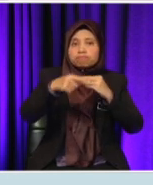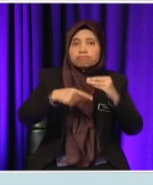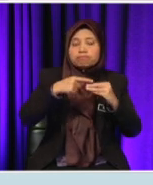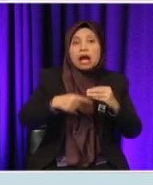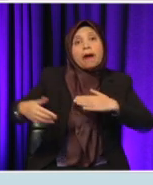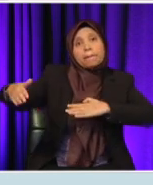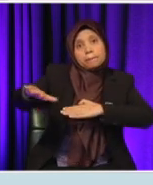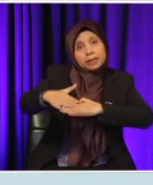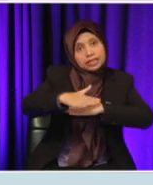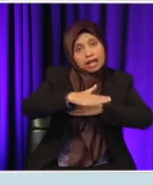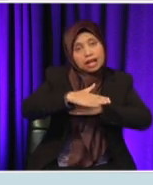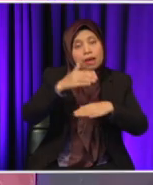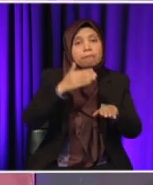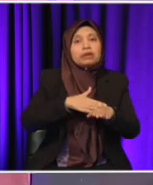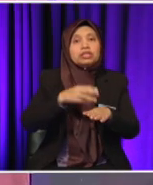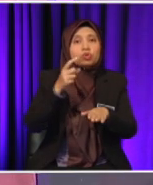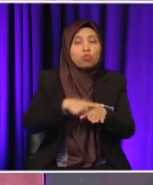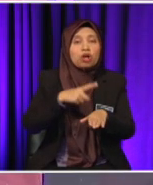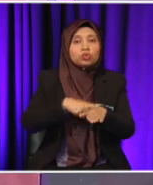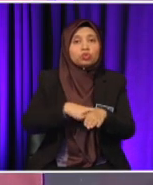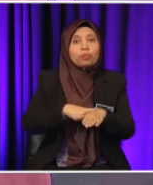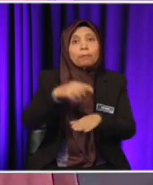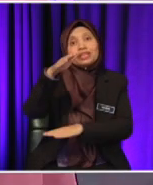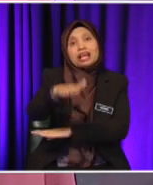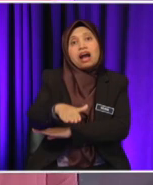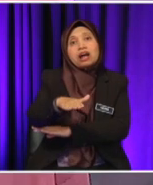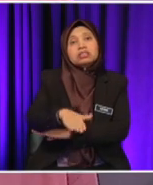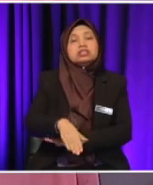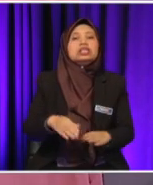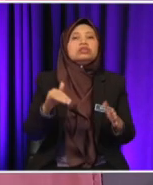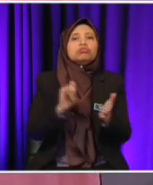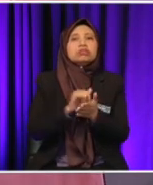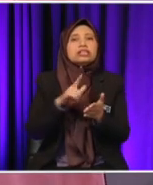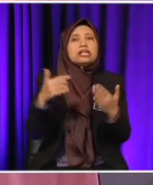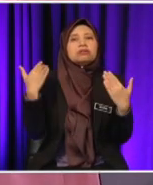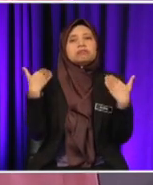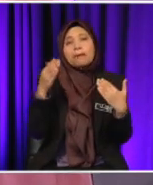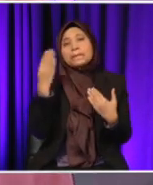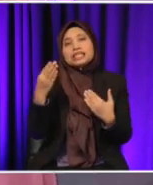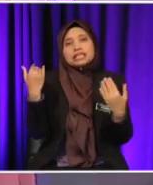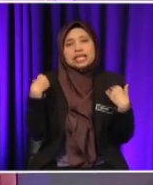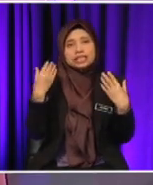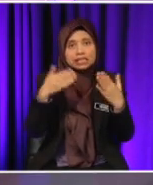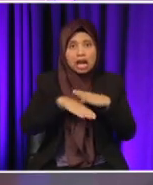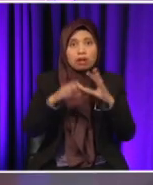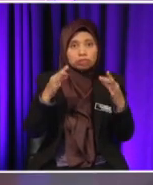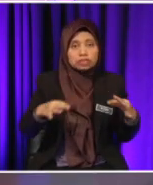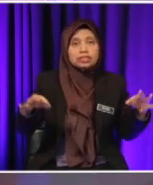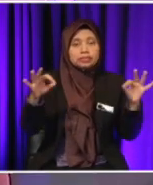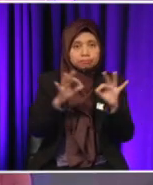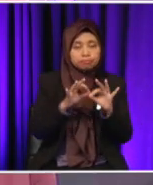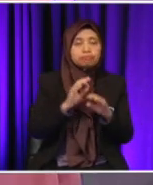pantai pada waktu itu adalah beberapa teknik lot yang ada dalam karya biasanya Oke kita lihat sebenarnya